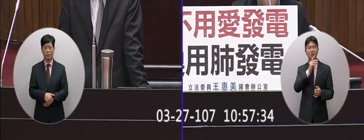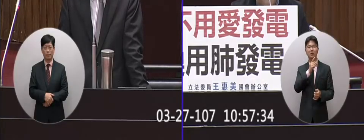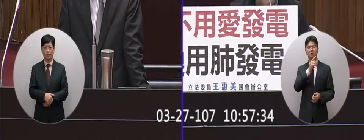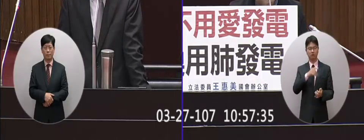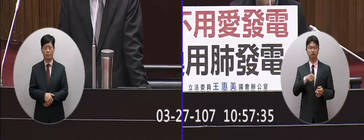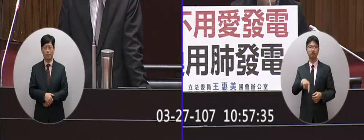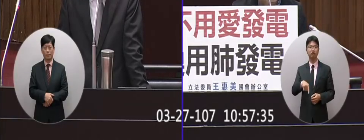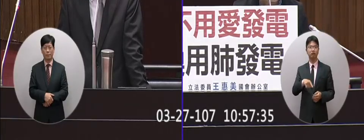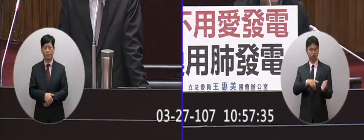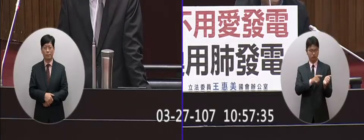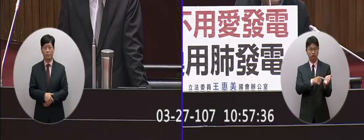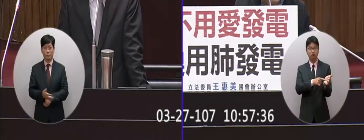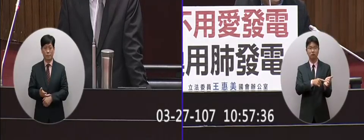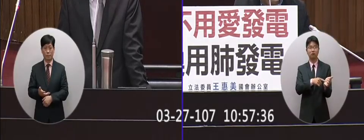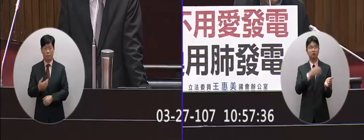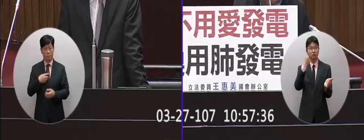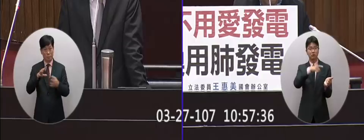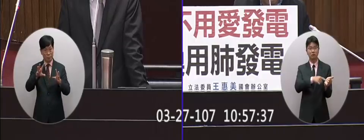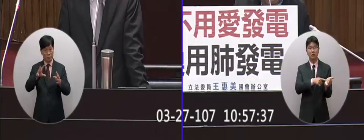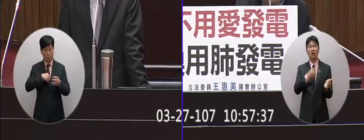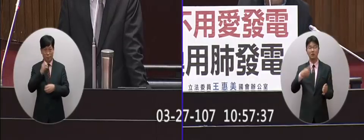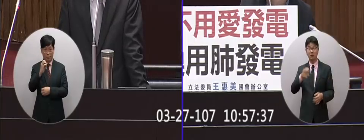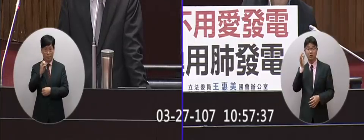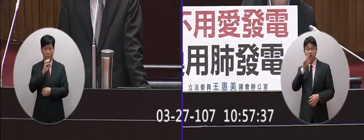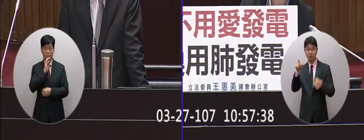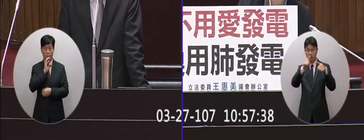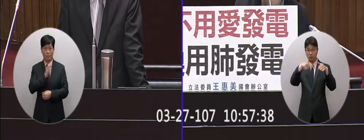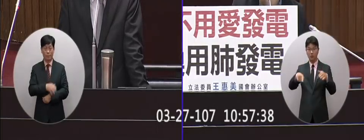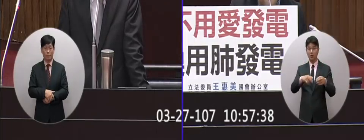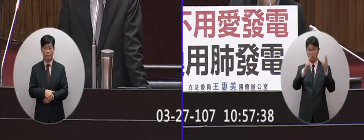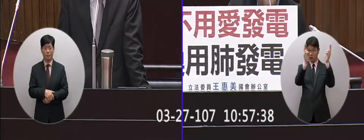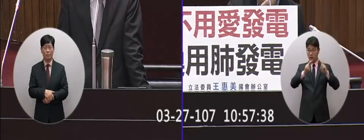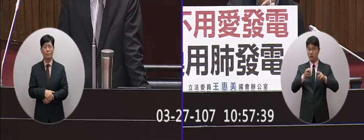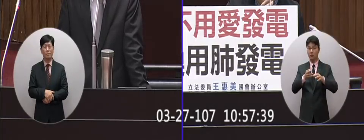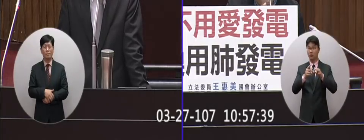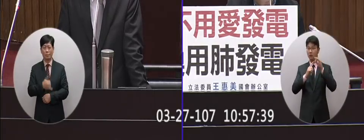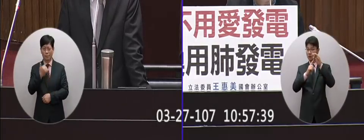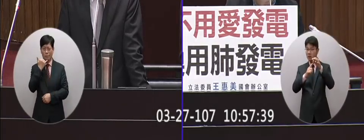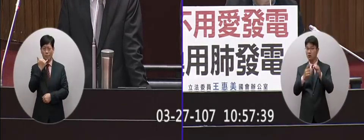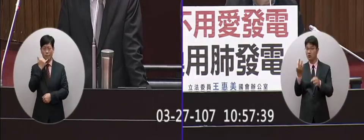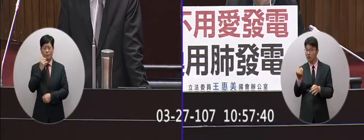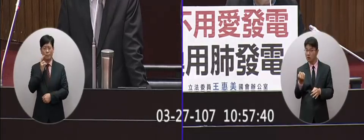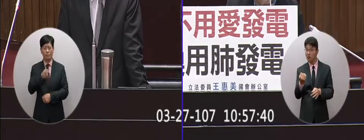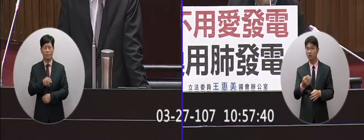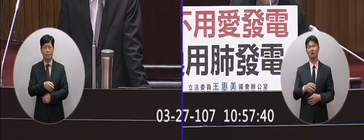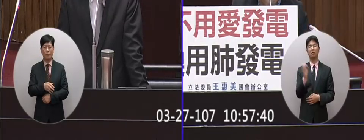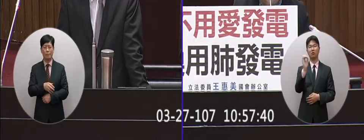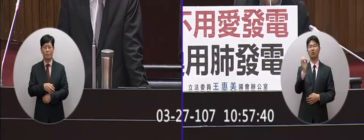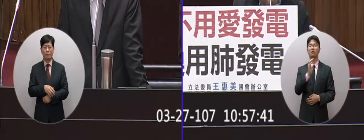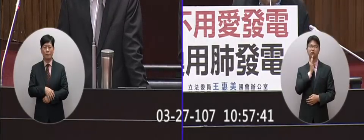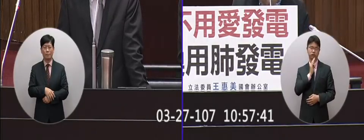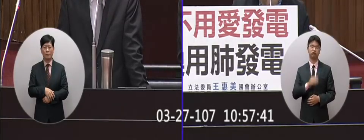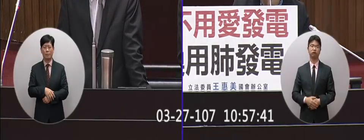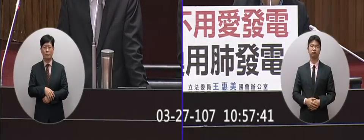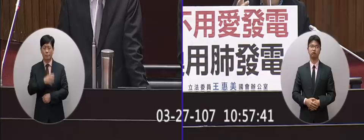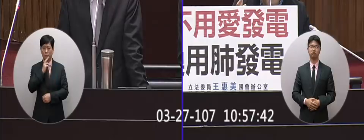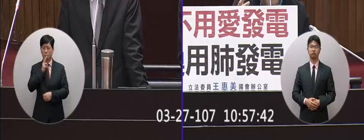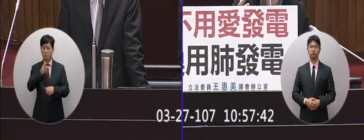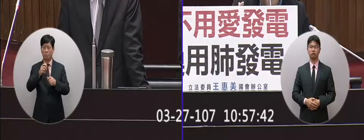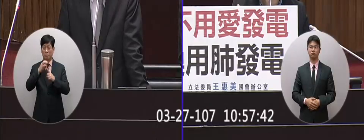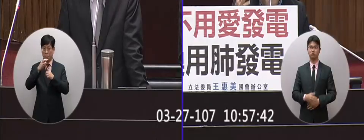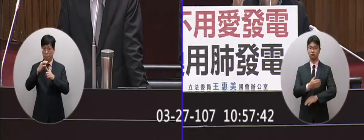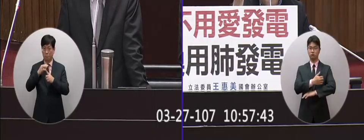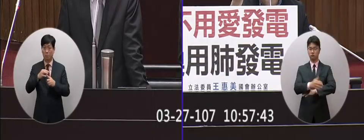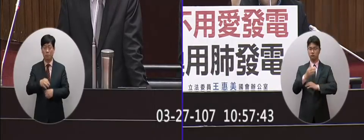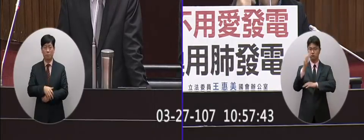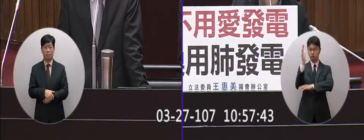电动车吗？ 你这边的资料是零吗？ 对啊。 其实可以让、那个、 就是一辆都没有啊。 其实可以让公车。 县政府